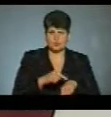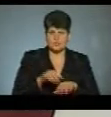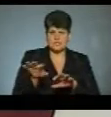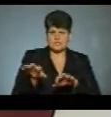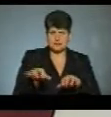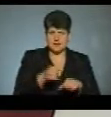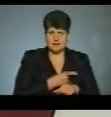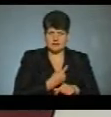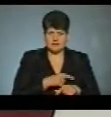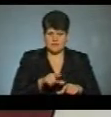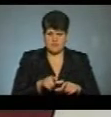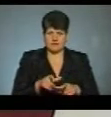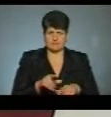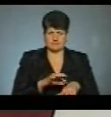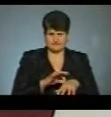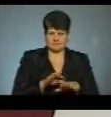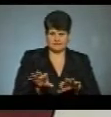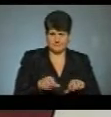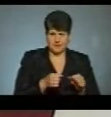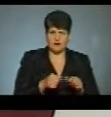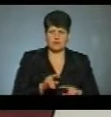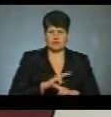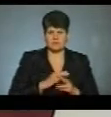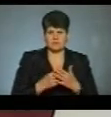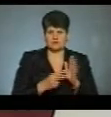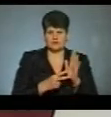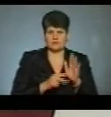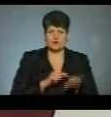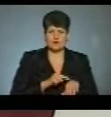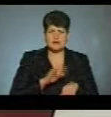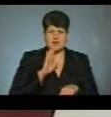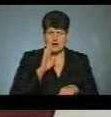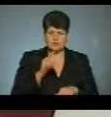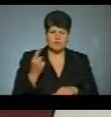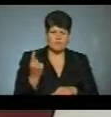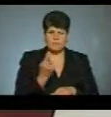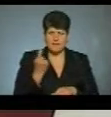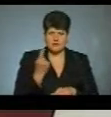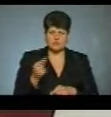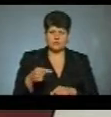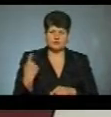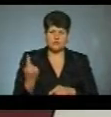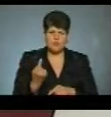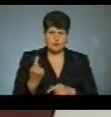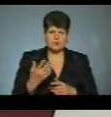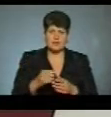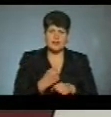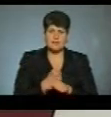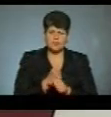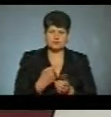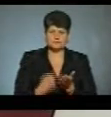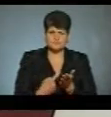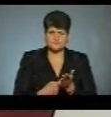лікарні швидкої допомоги. Він помер близько 7 години ранку в інфекційному відділенні. У нього першого на Тернопільщині лабораторно